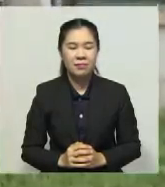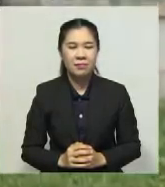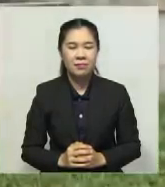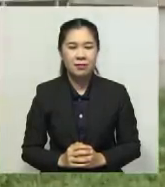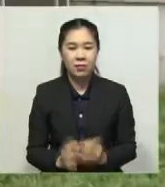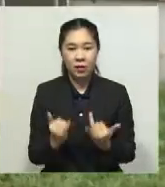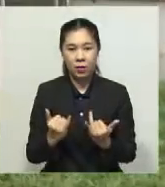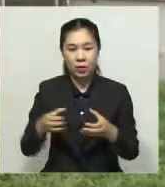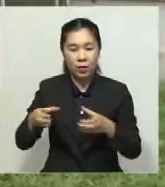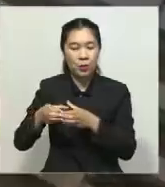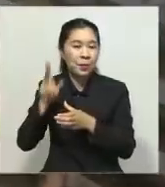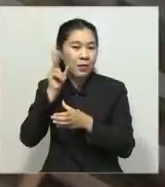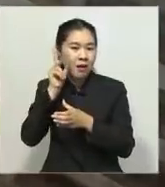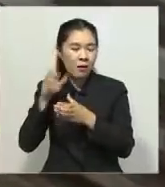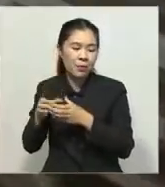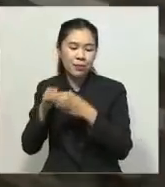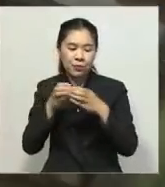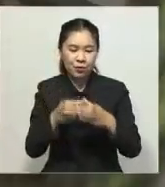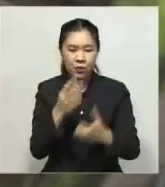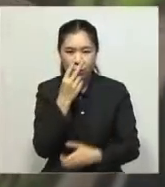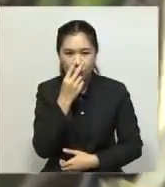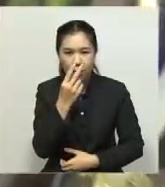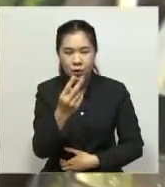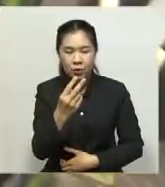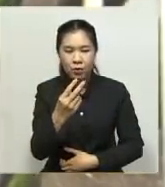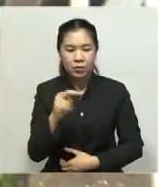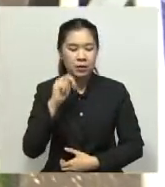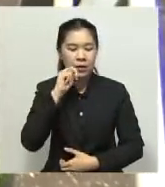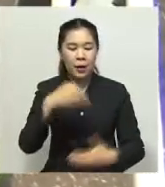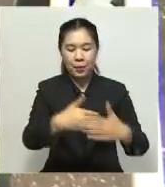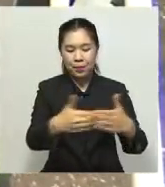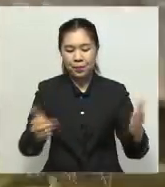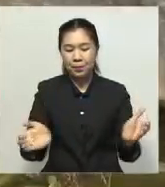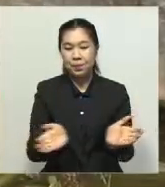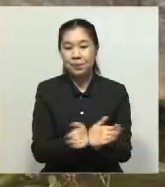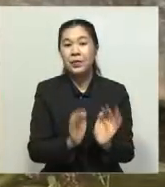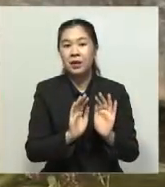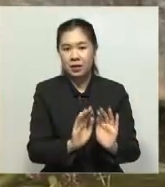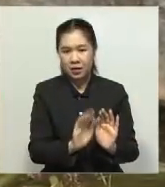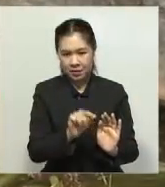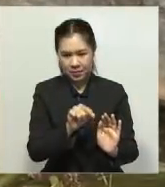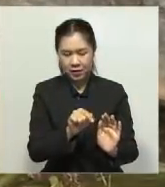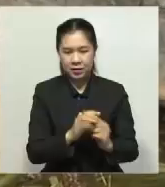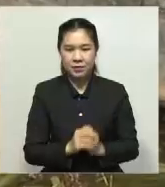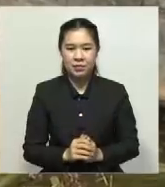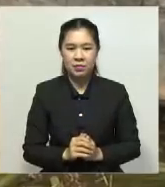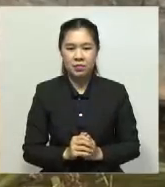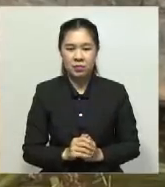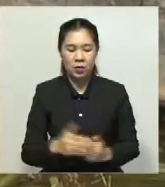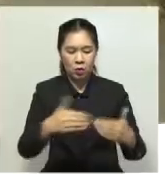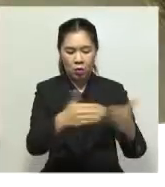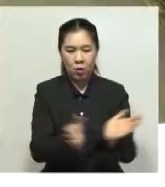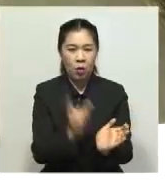วันนี้ทีมข่าวนะคะได้เดินทางไปสำรวจที่บริเวณอ่างเก็บน้ำห้วยบางบาดนะคะซึ่งเป็นอ่างเก็บน้ำขนาด